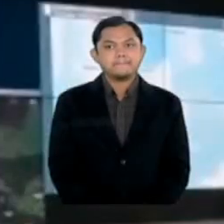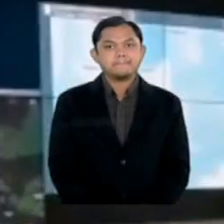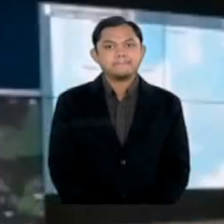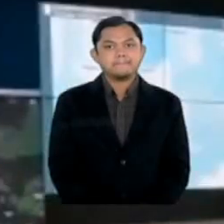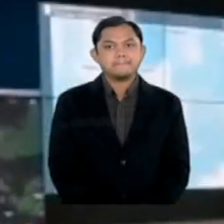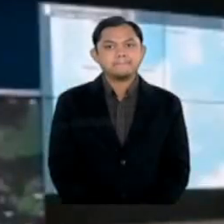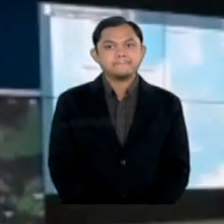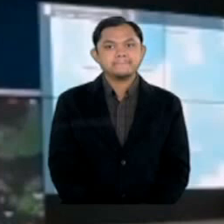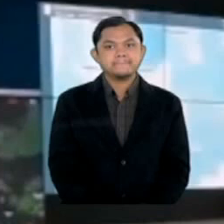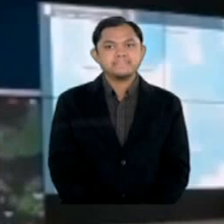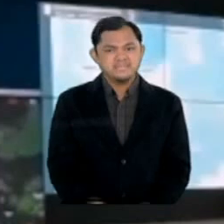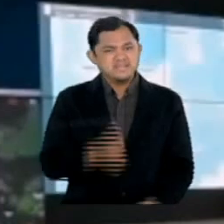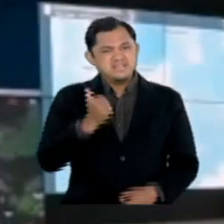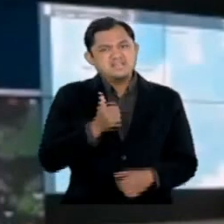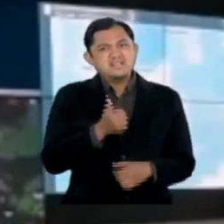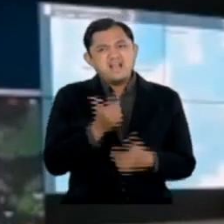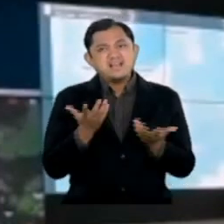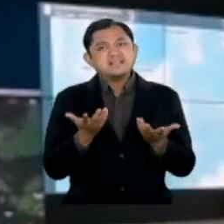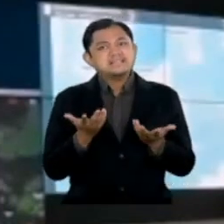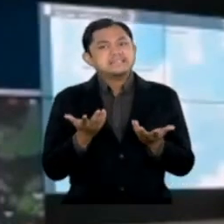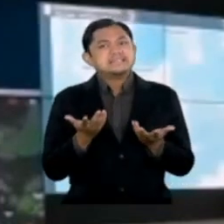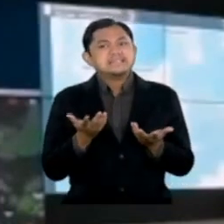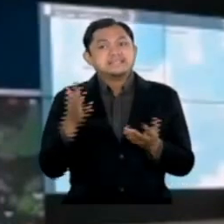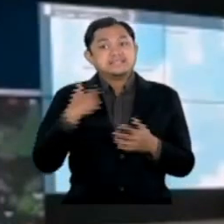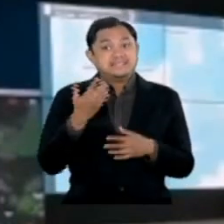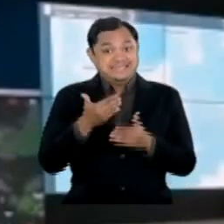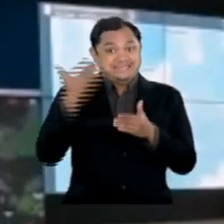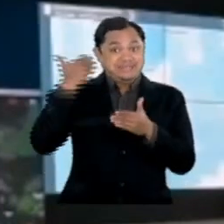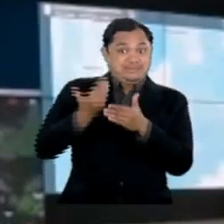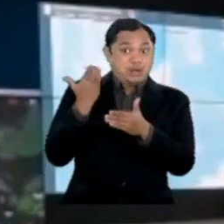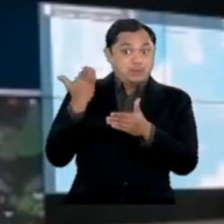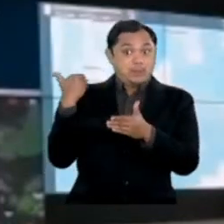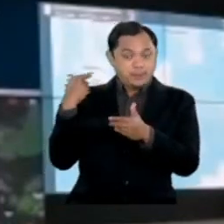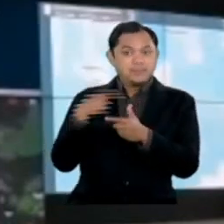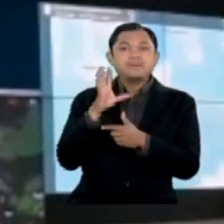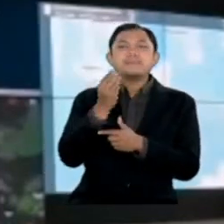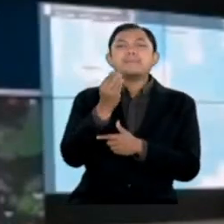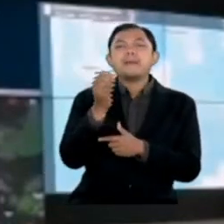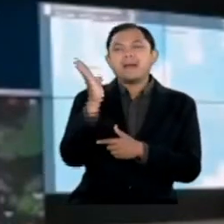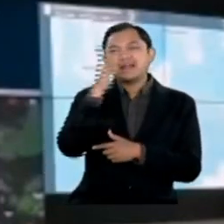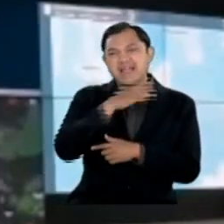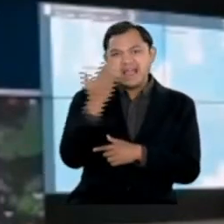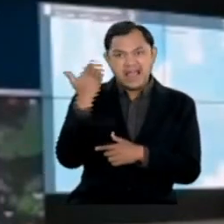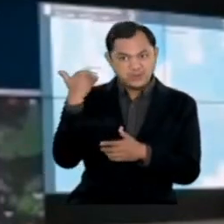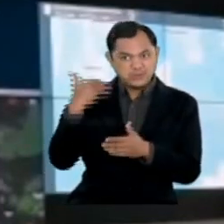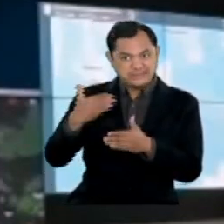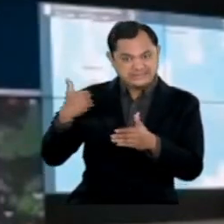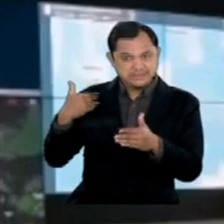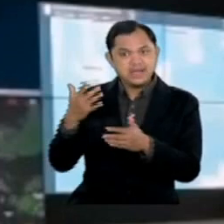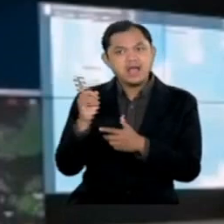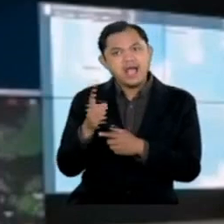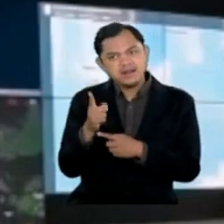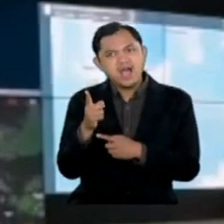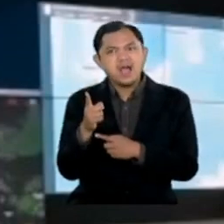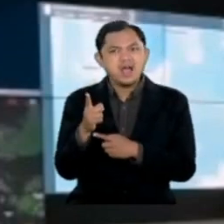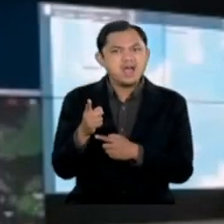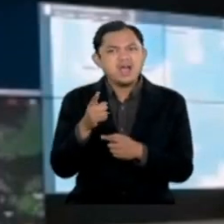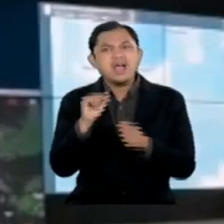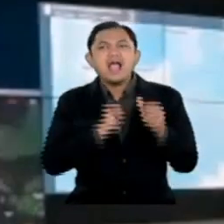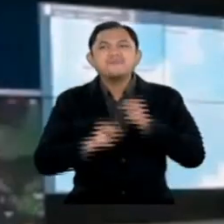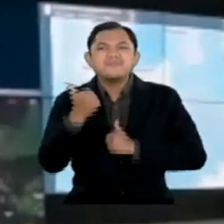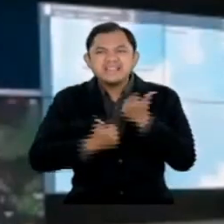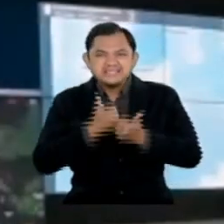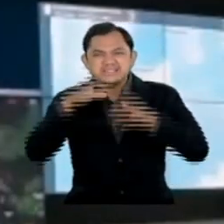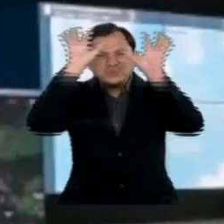Ya, jadi beberapa hari ini memang ada aktivitas konvektif yang cukup kuat di